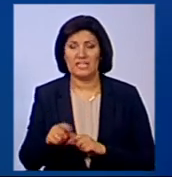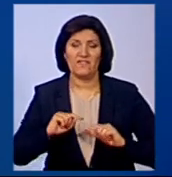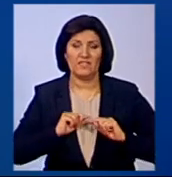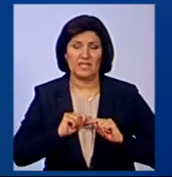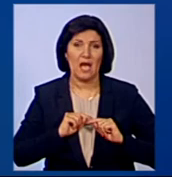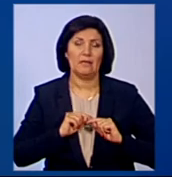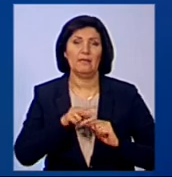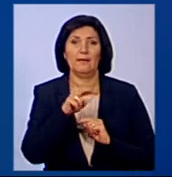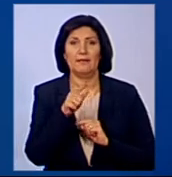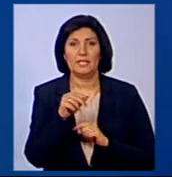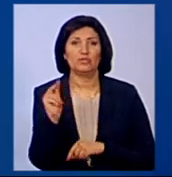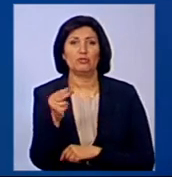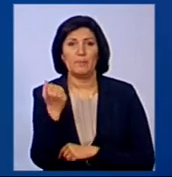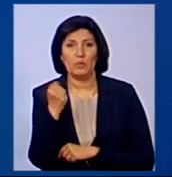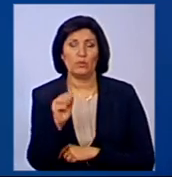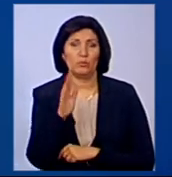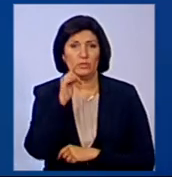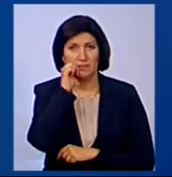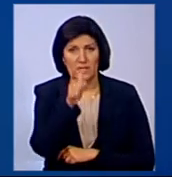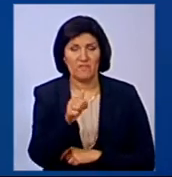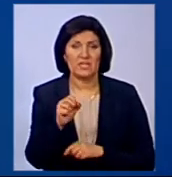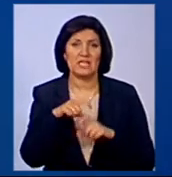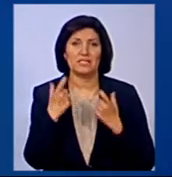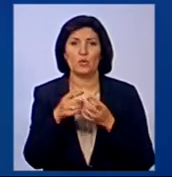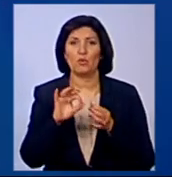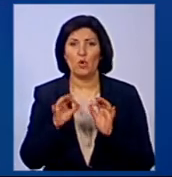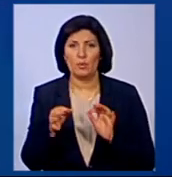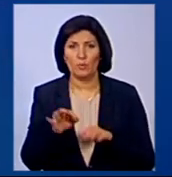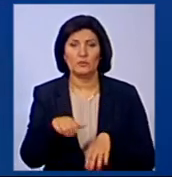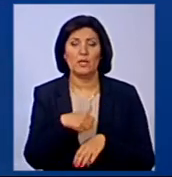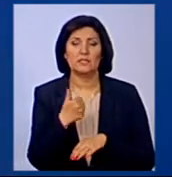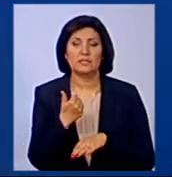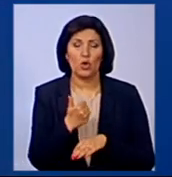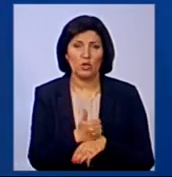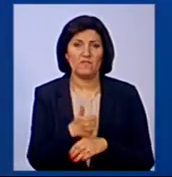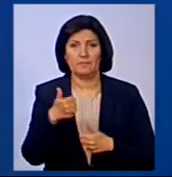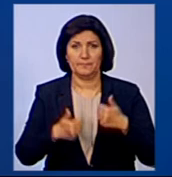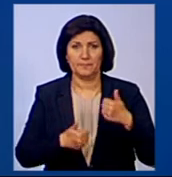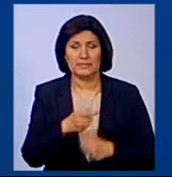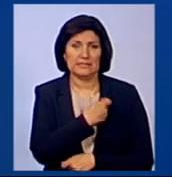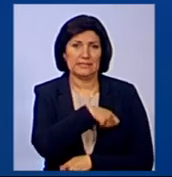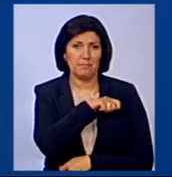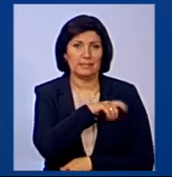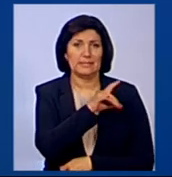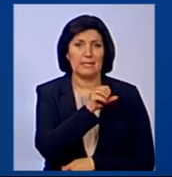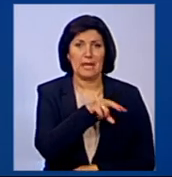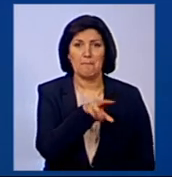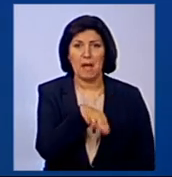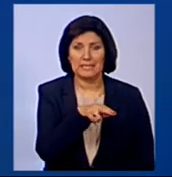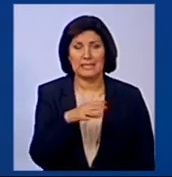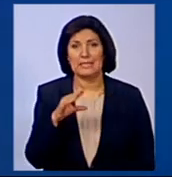Ліги чемпіонів відбудеться завтра на стадіоні Олімпійський. За головний клубний трофей змагатимуться іспанський Реал Мадрид та